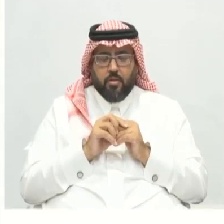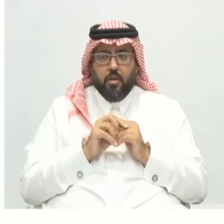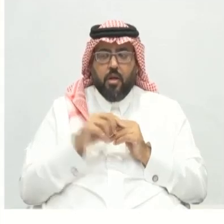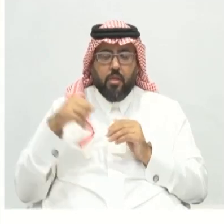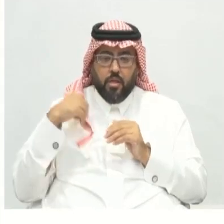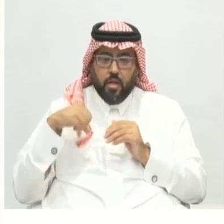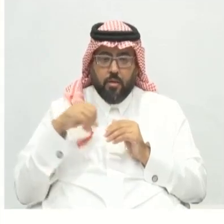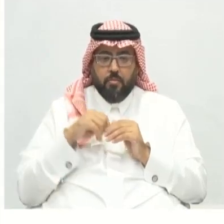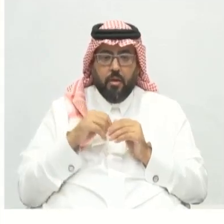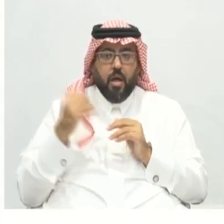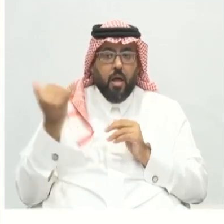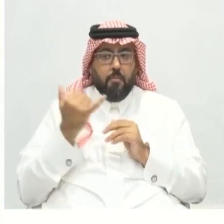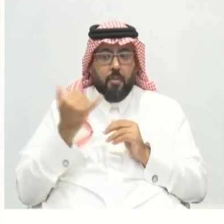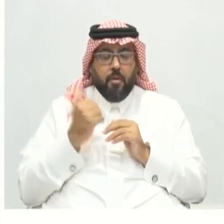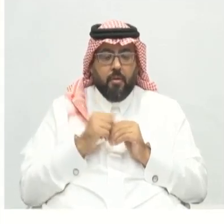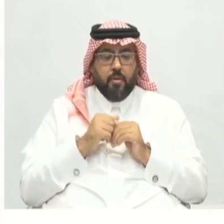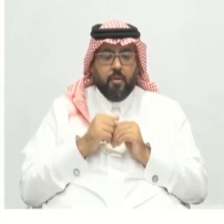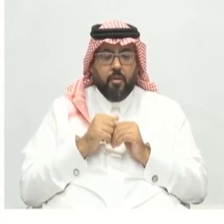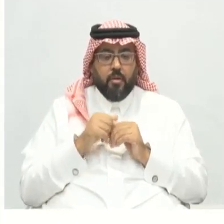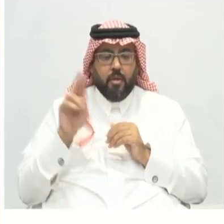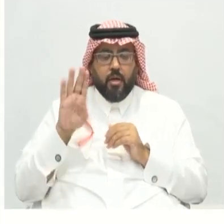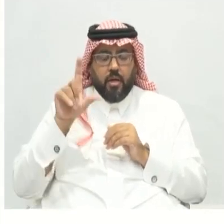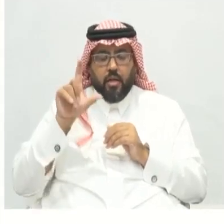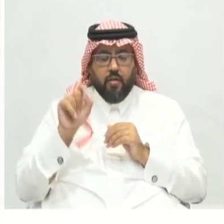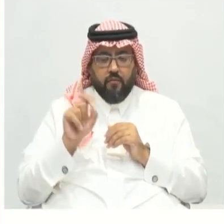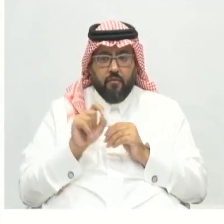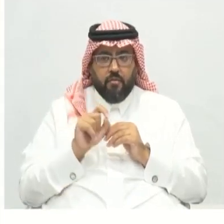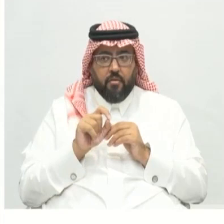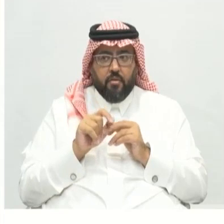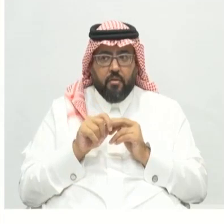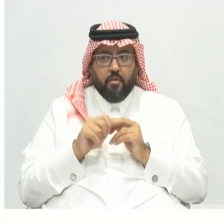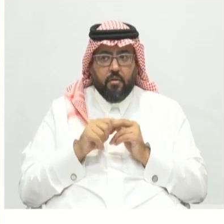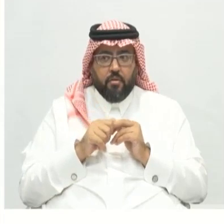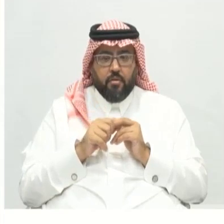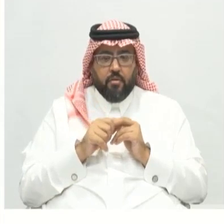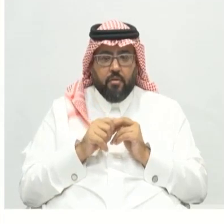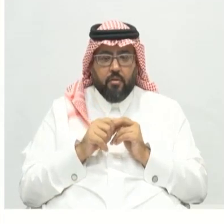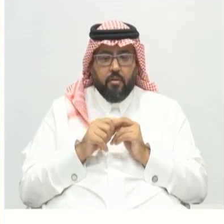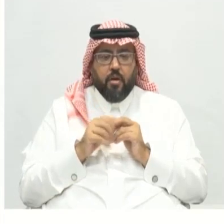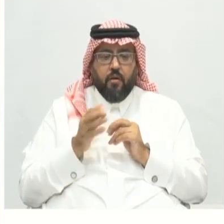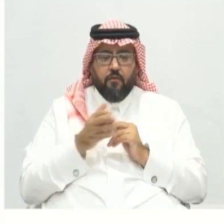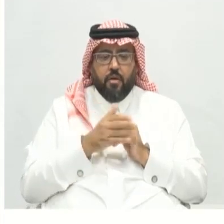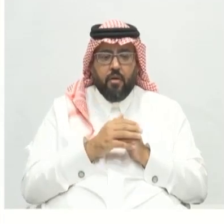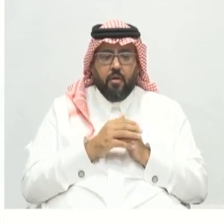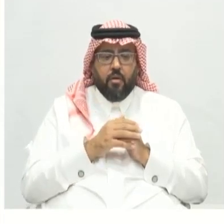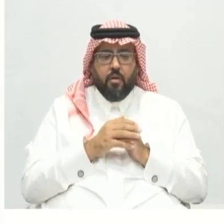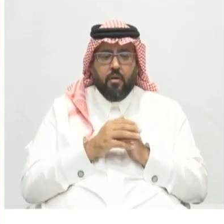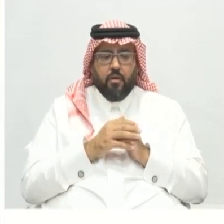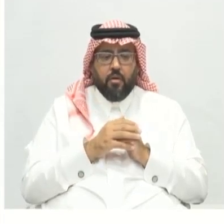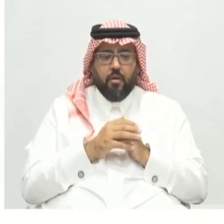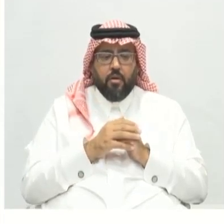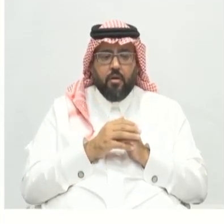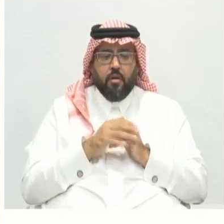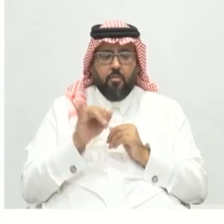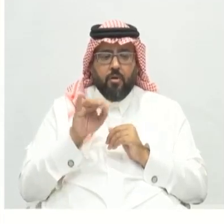الطالب ما اهميه اداره التكاليف اذا يوجد هناك اداره تكاليف اذا يوجد لدينا انه